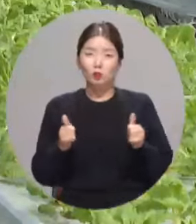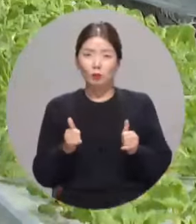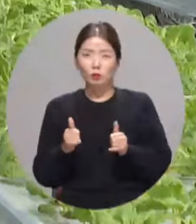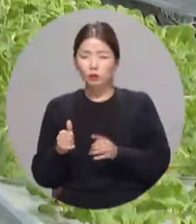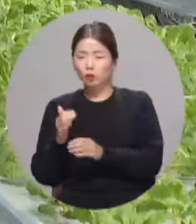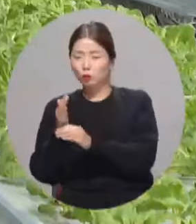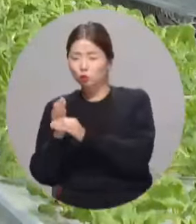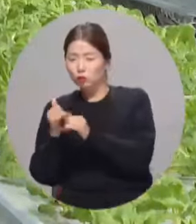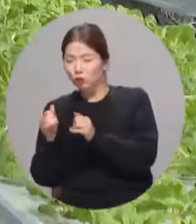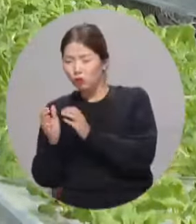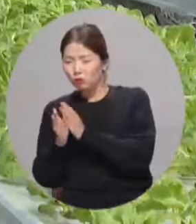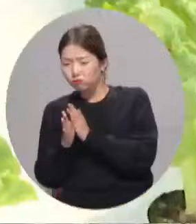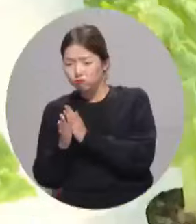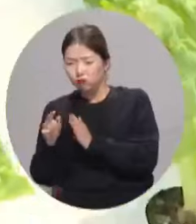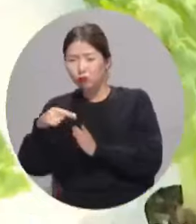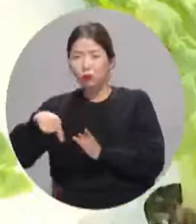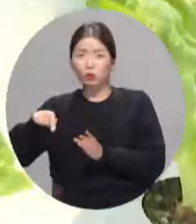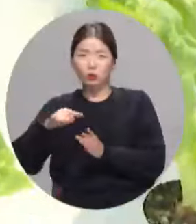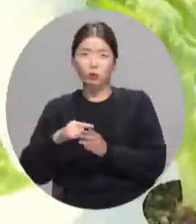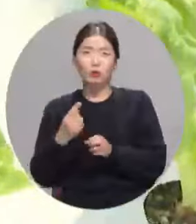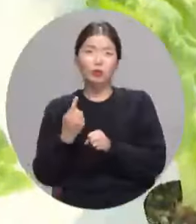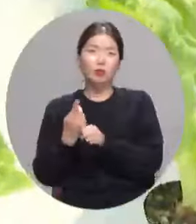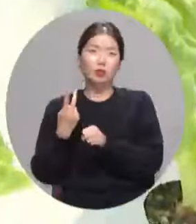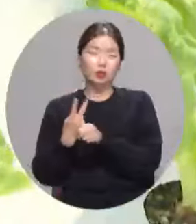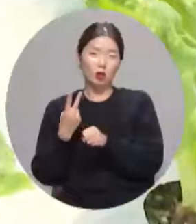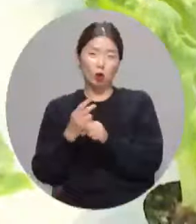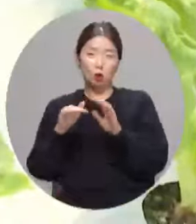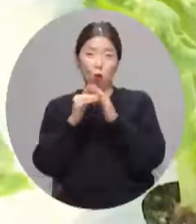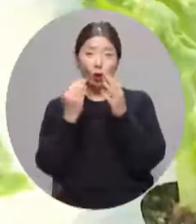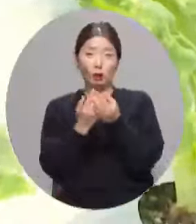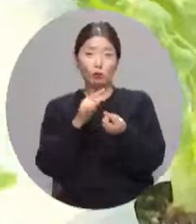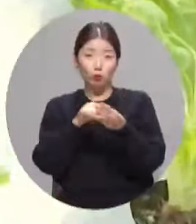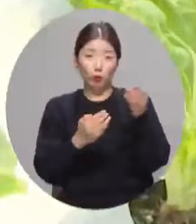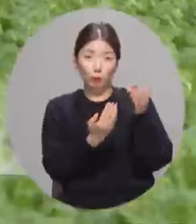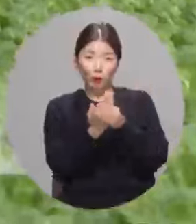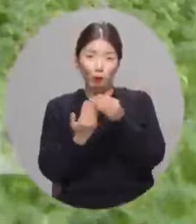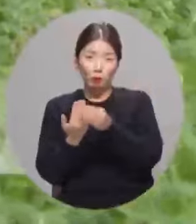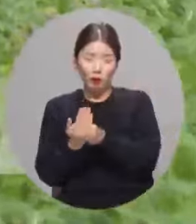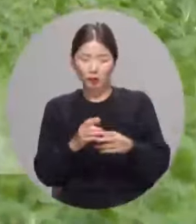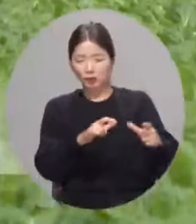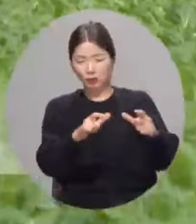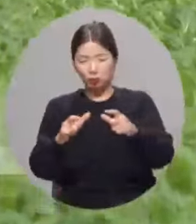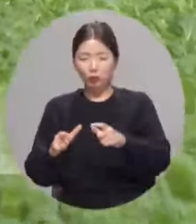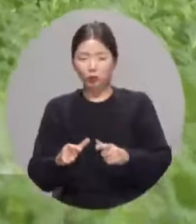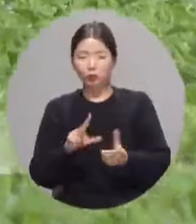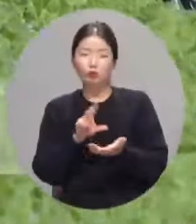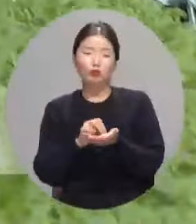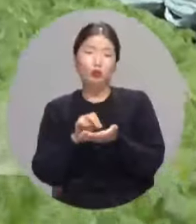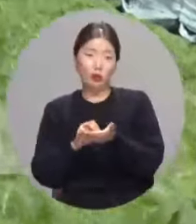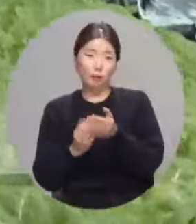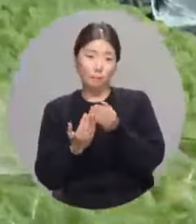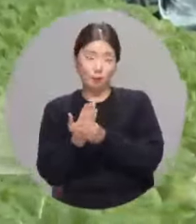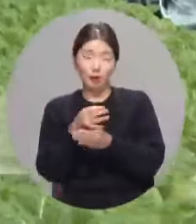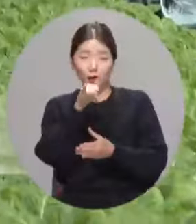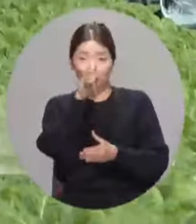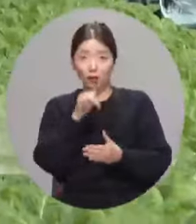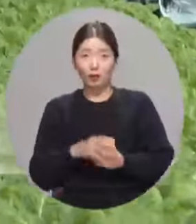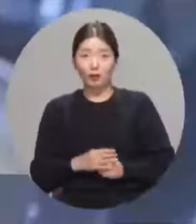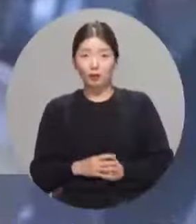브로커 소나기에 시달린다는 의혹은 재작년 완주군에서 불거지는 등 도내에서도 심심찮게 제기되는